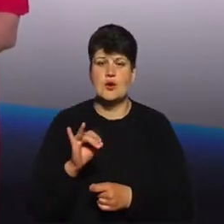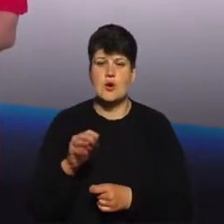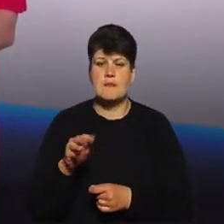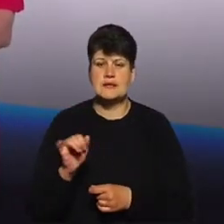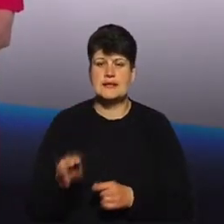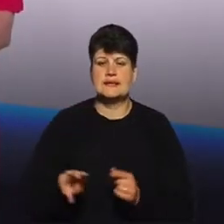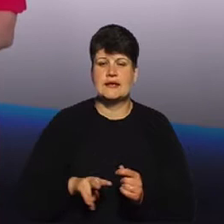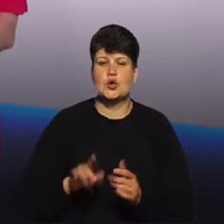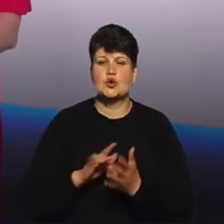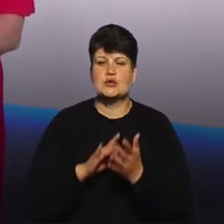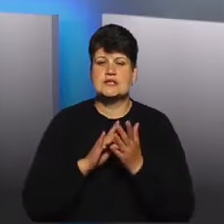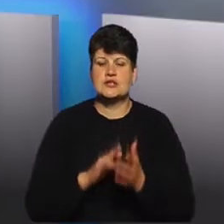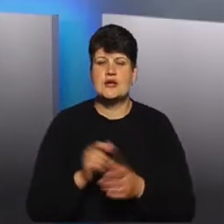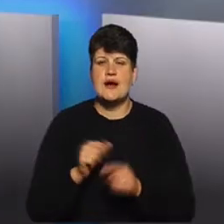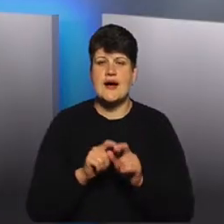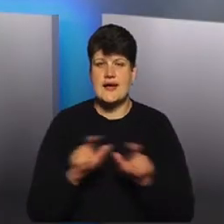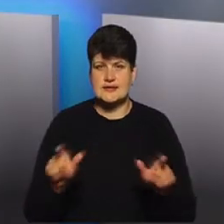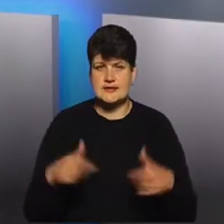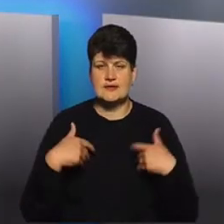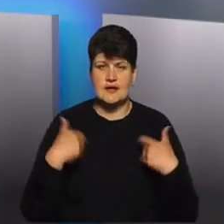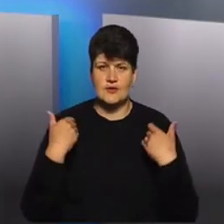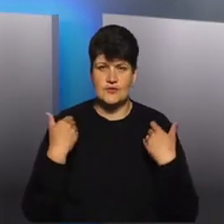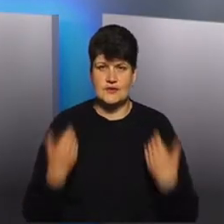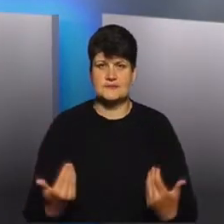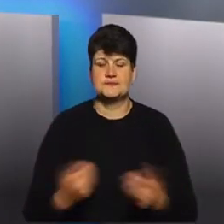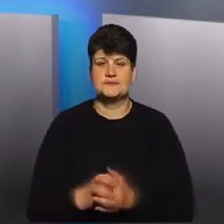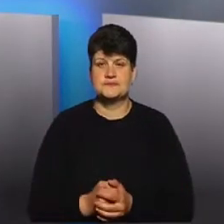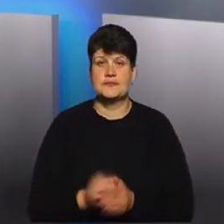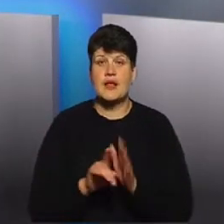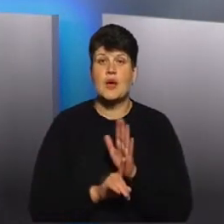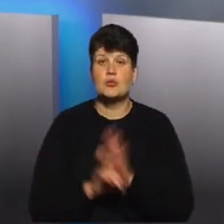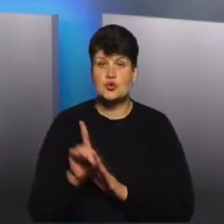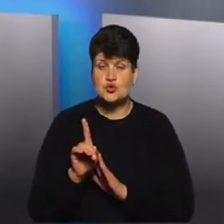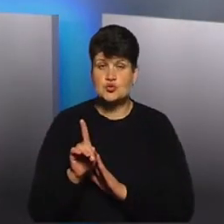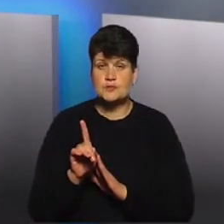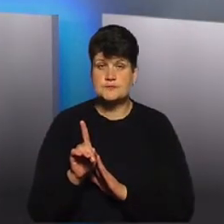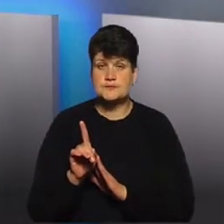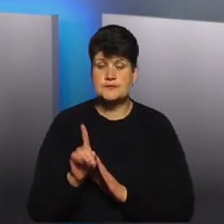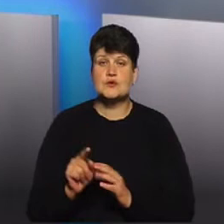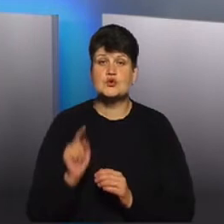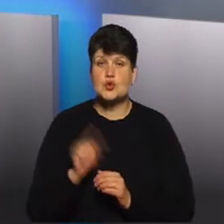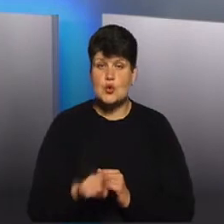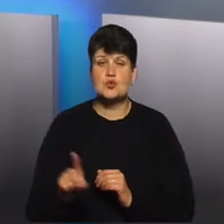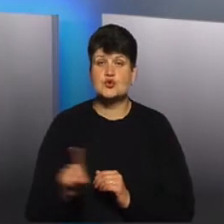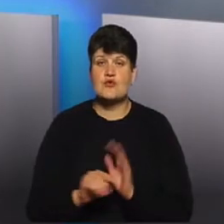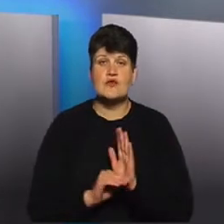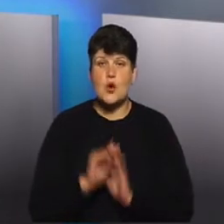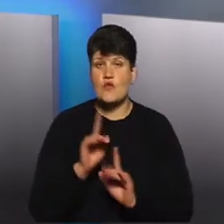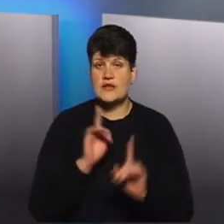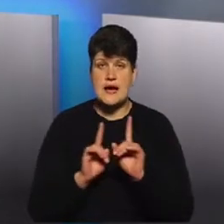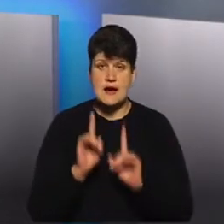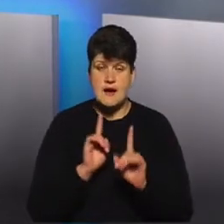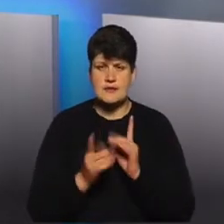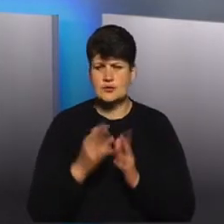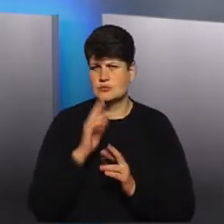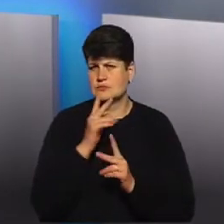агенції. Вітаю вас, пані Іванно. Почну, мабуть, що з того, що Верховна Рада, якщо я не помиляюся, місяць